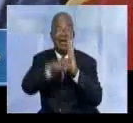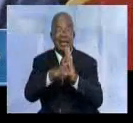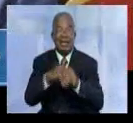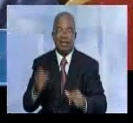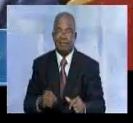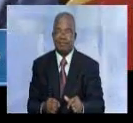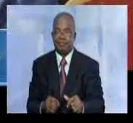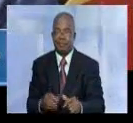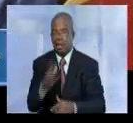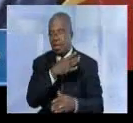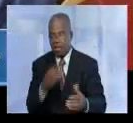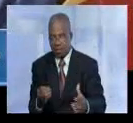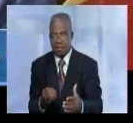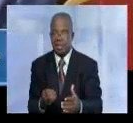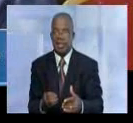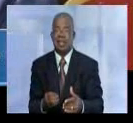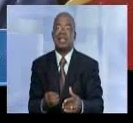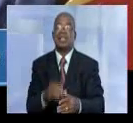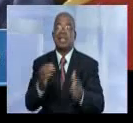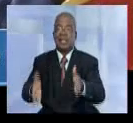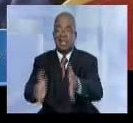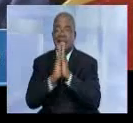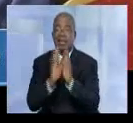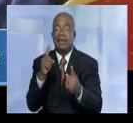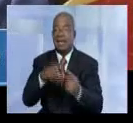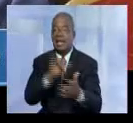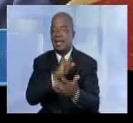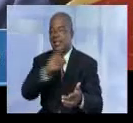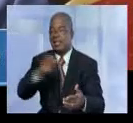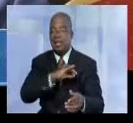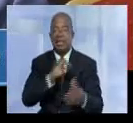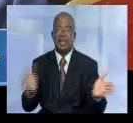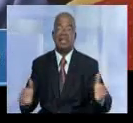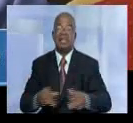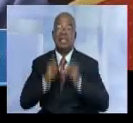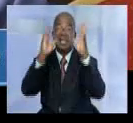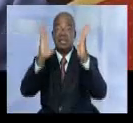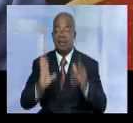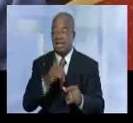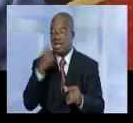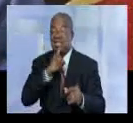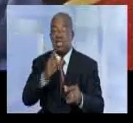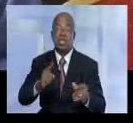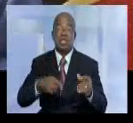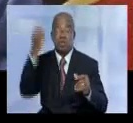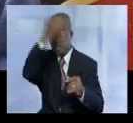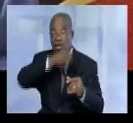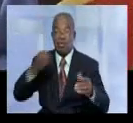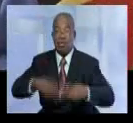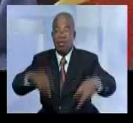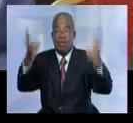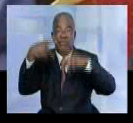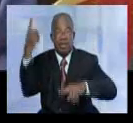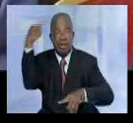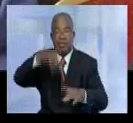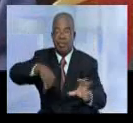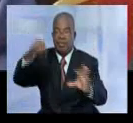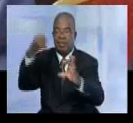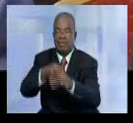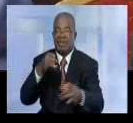décidé d'investir en Côte d'Ivoire à cette période charnière, et disons d'investir dans des domaines qui ne sont pas aussi simples, domaines donc des